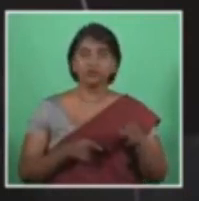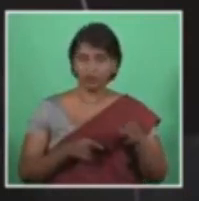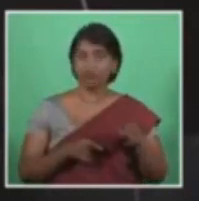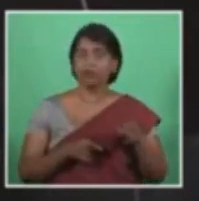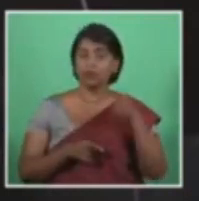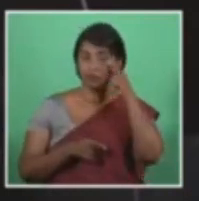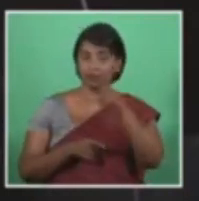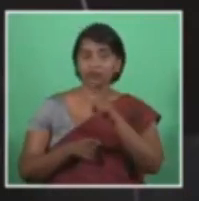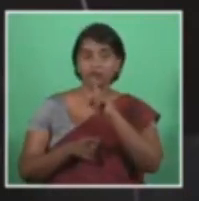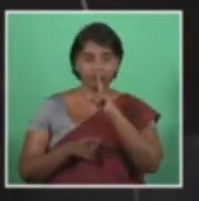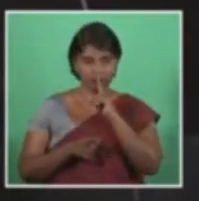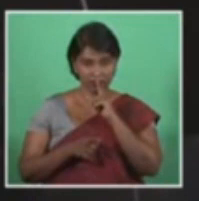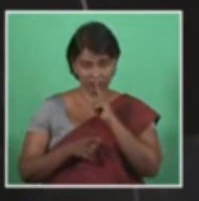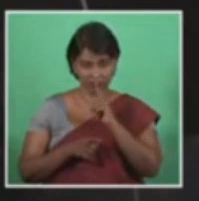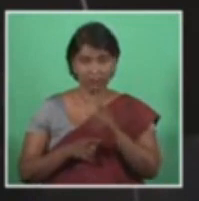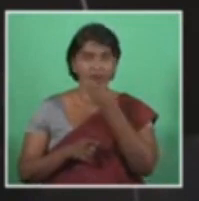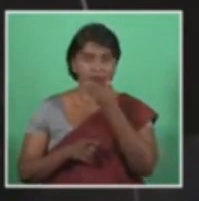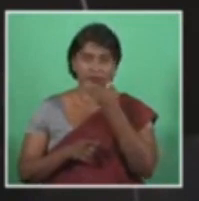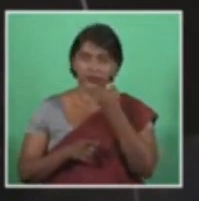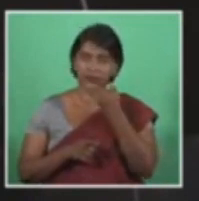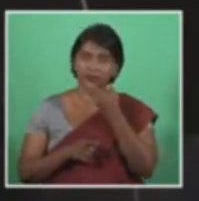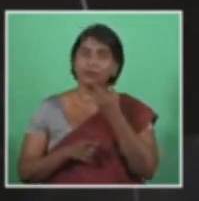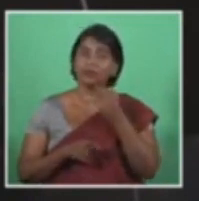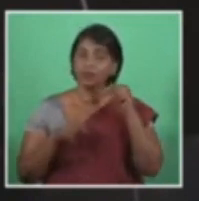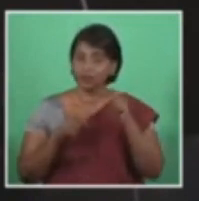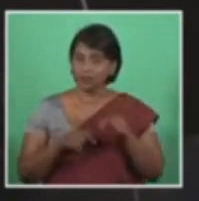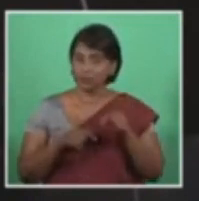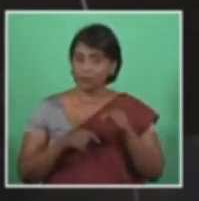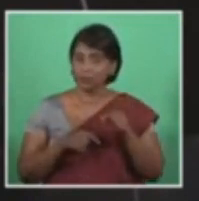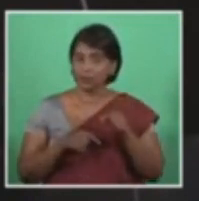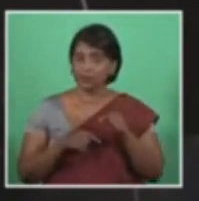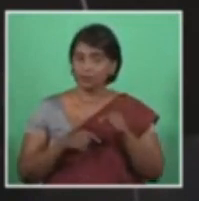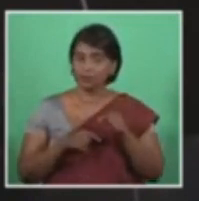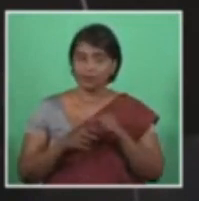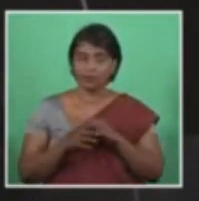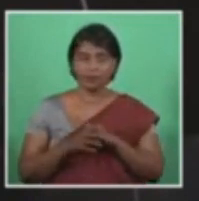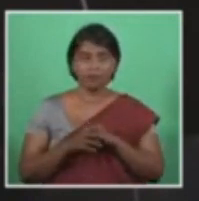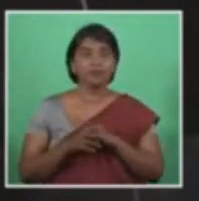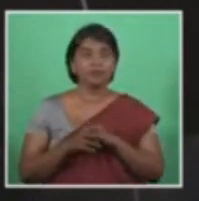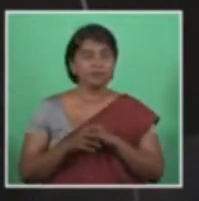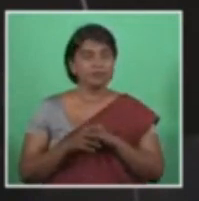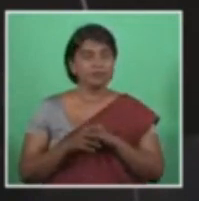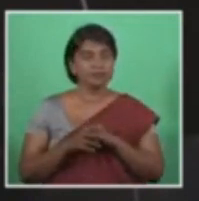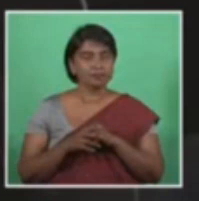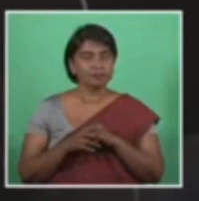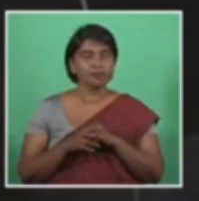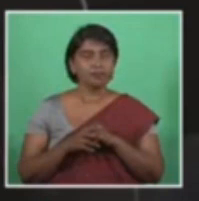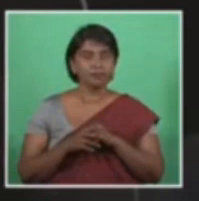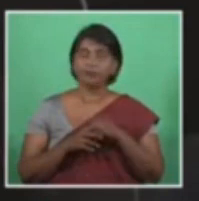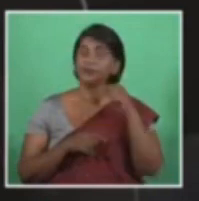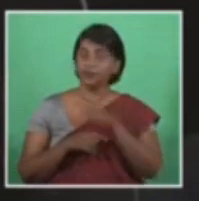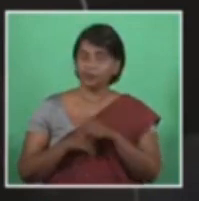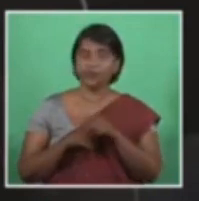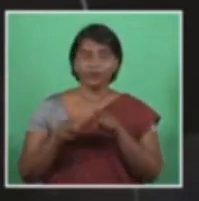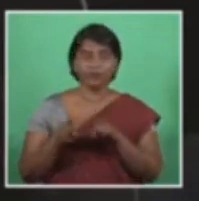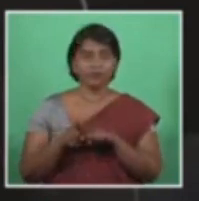ඔවුන්ගේ ඩිටර්මිනේෂන් එක තුළ ආපු එක. දැට් දිස් entire bill, this whole bill was is